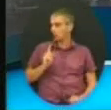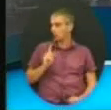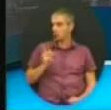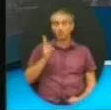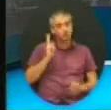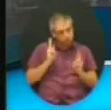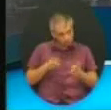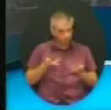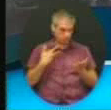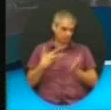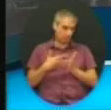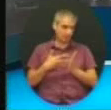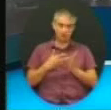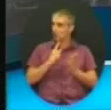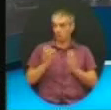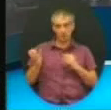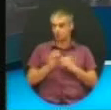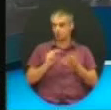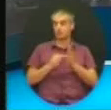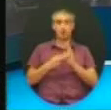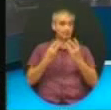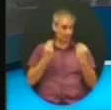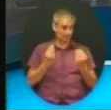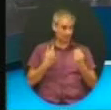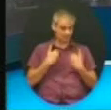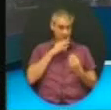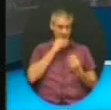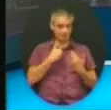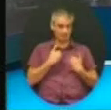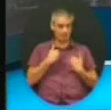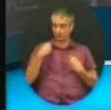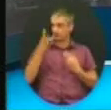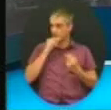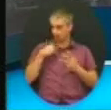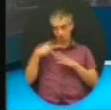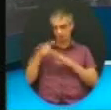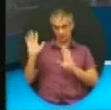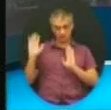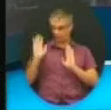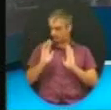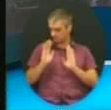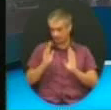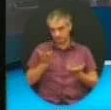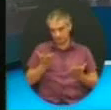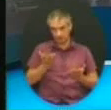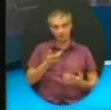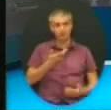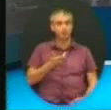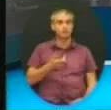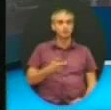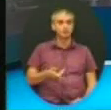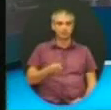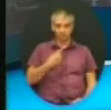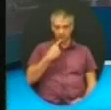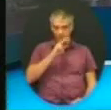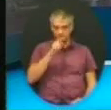יש. לא ממונה פוליטי. רגע, אבל רק שנייה, תן לי לדבר. מאיר, נתתי לך לדבר, לא נכנסתי לדברים שלך. כן, תן לי לדבר.